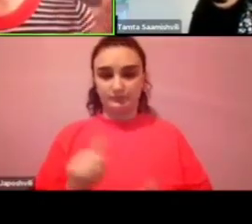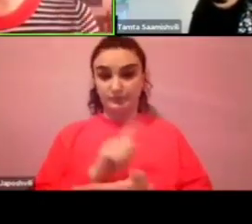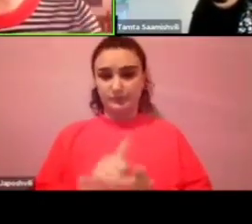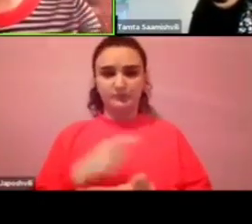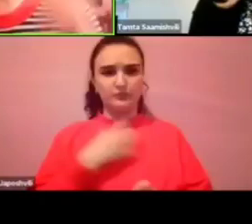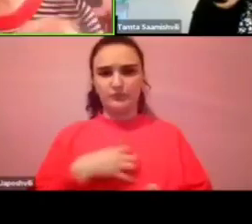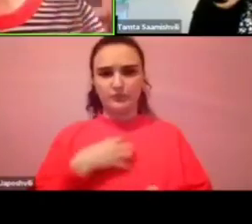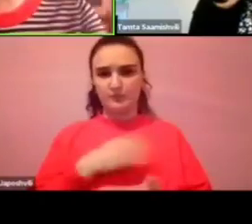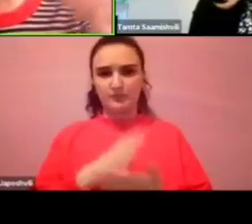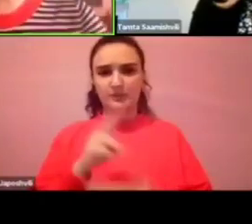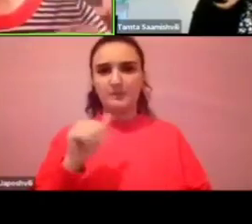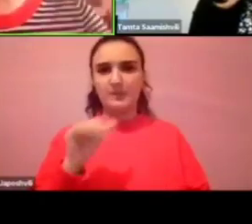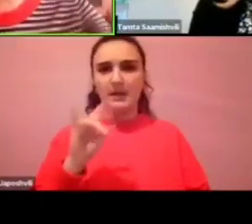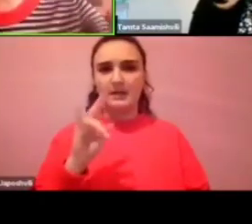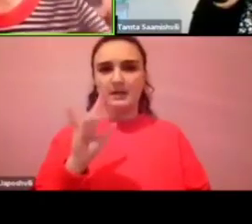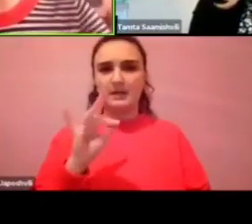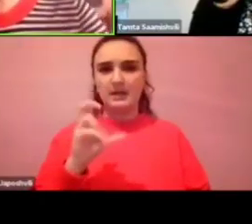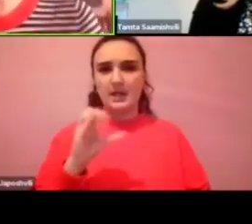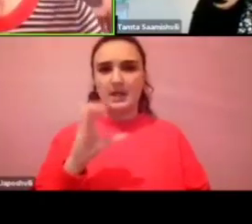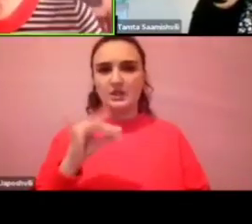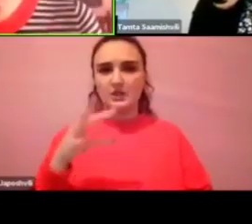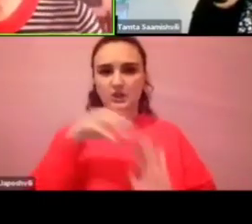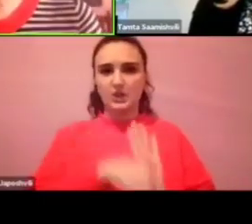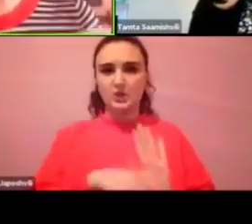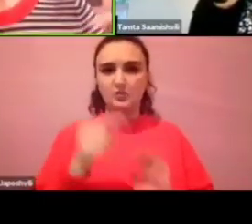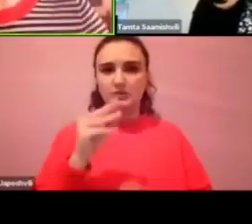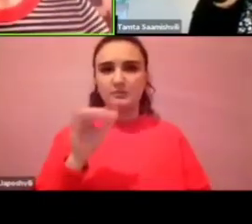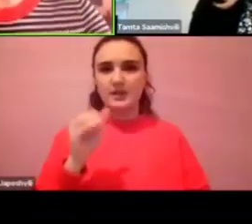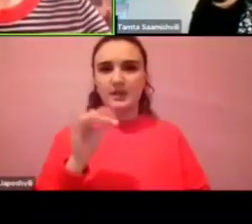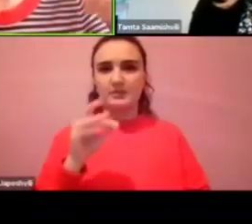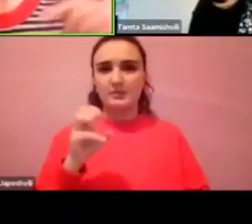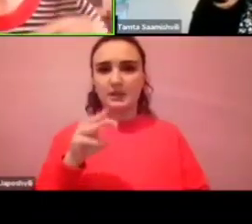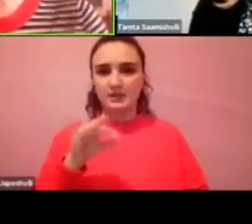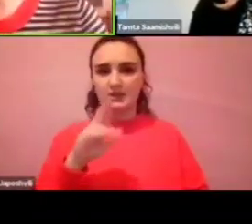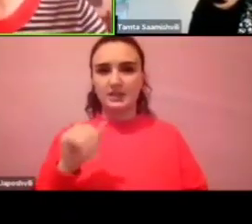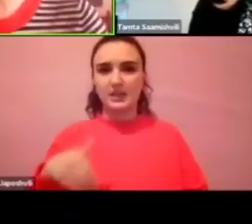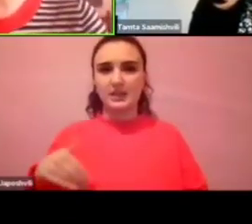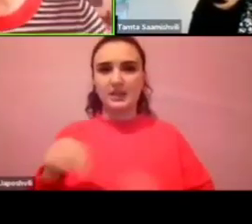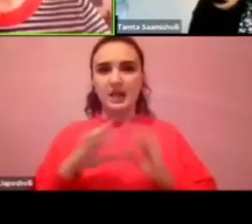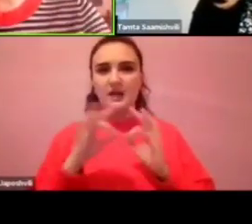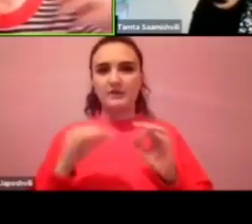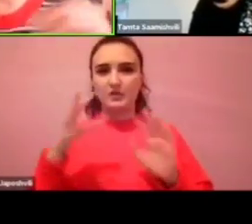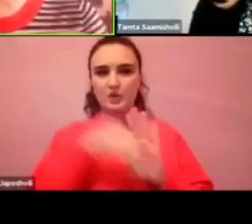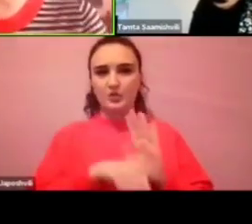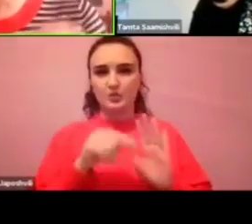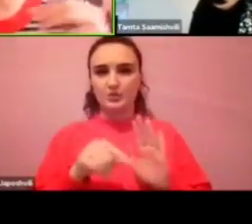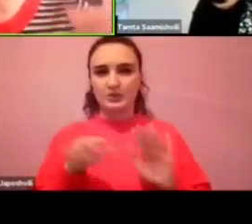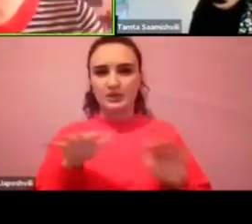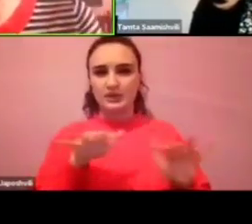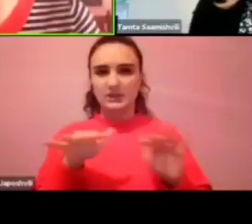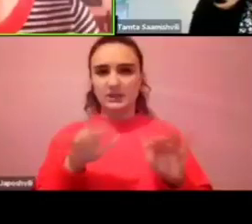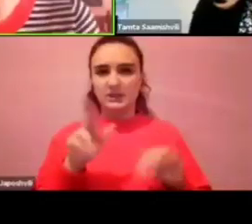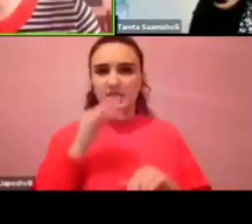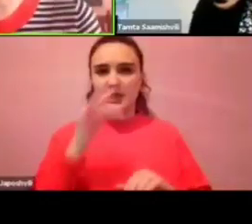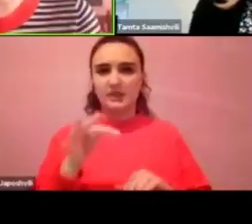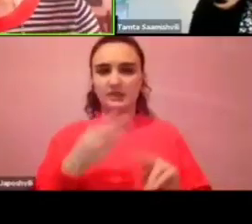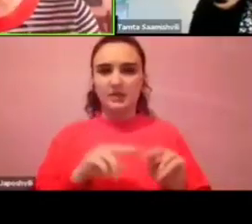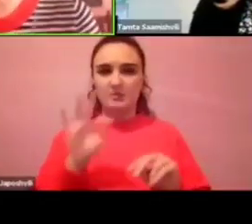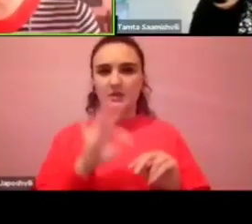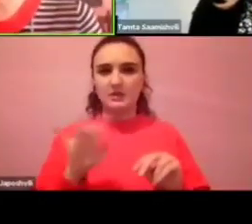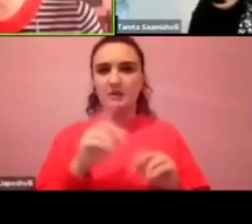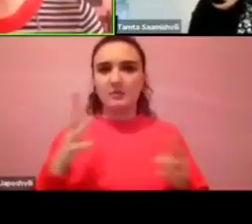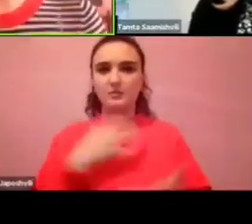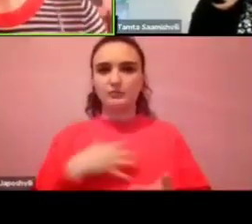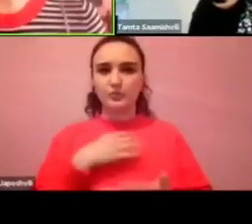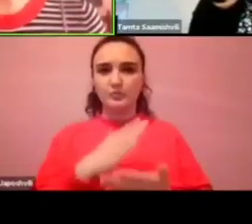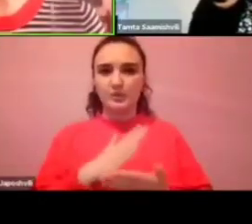მეგობრებო პანკრეასიდან ჩასულ ფერმენტებს და ნაღლის სადინარიდან ჩასულ სითხეს და გეტყვით ახლა ამასაც რა დიდი